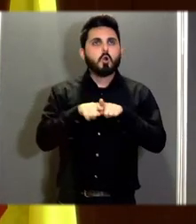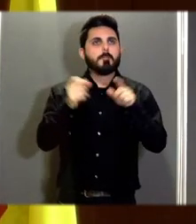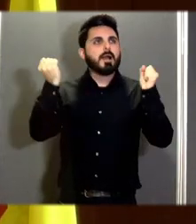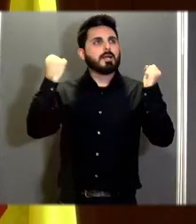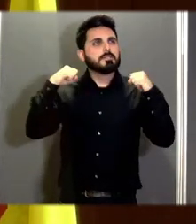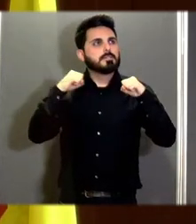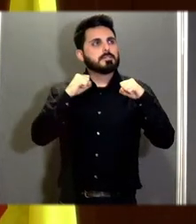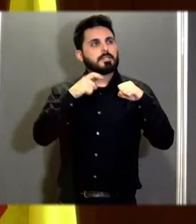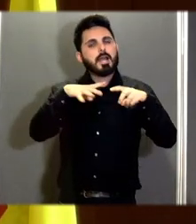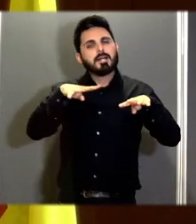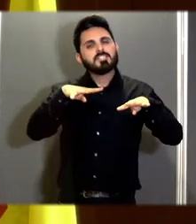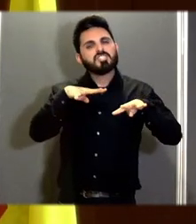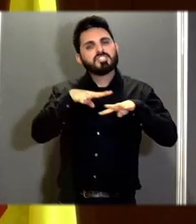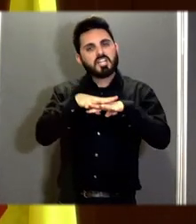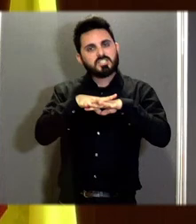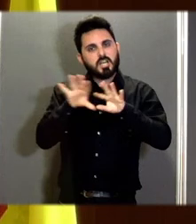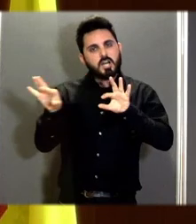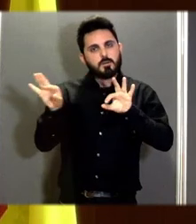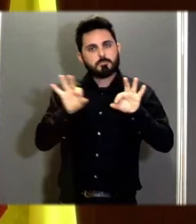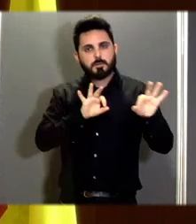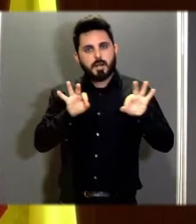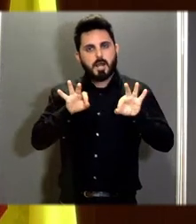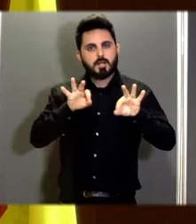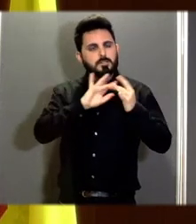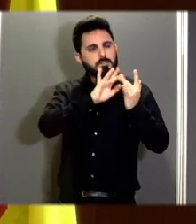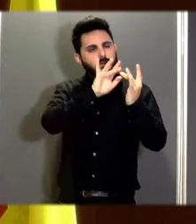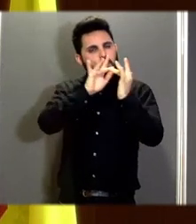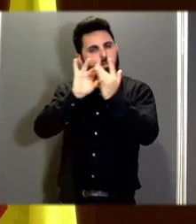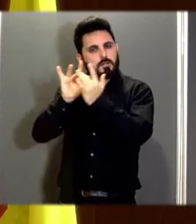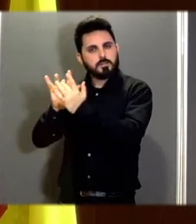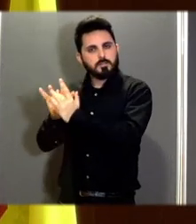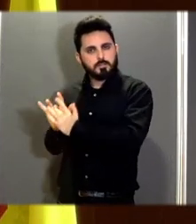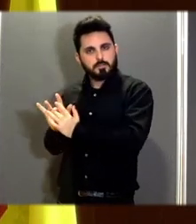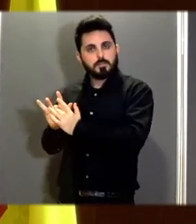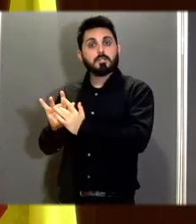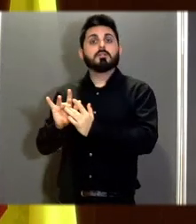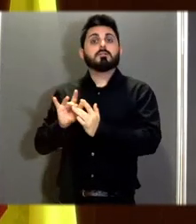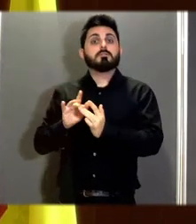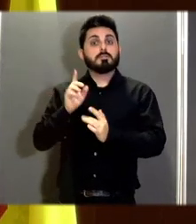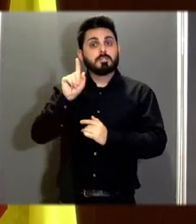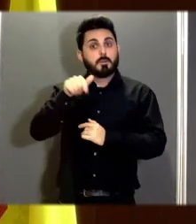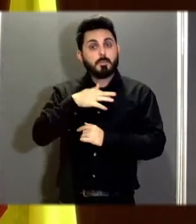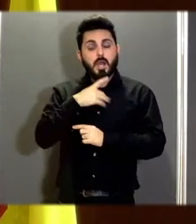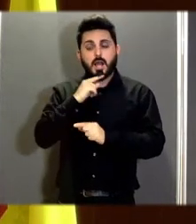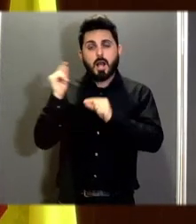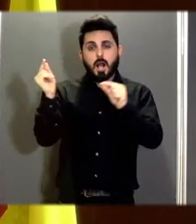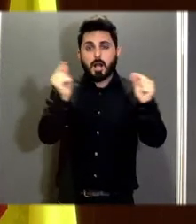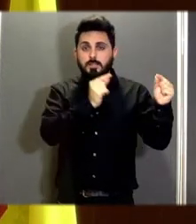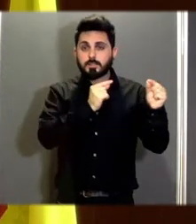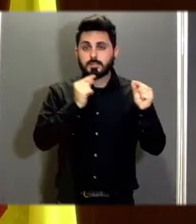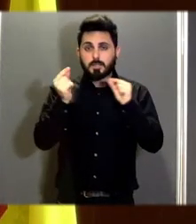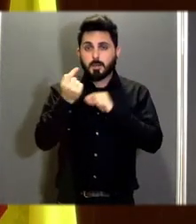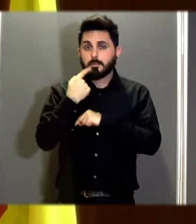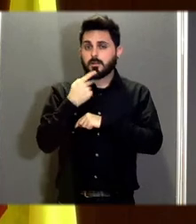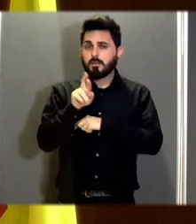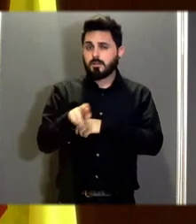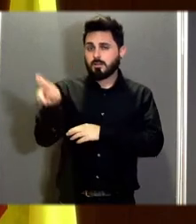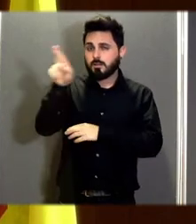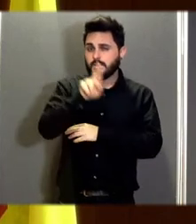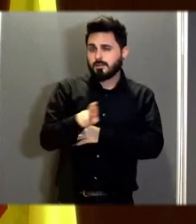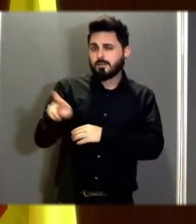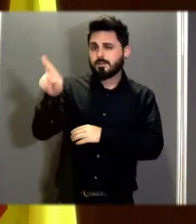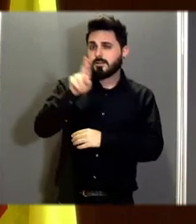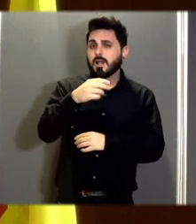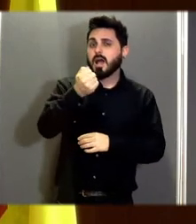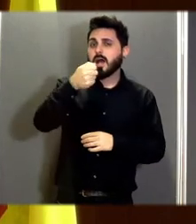junts, de teixir aquesta xarxa i aquestes sinergies. Ha sortit moltes vegades en el debat, ha sortit demanar a